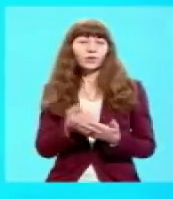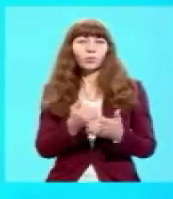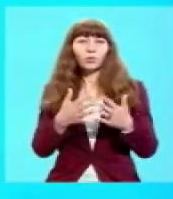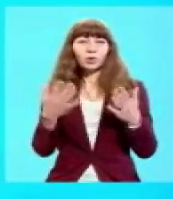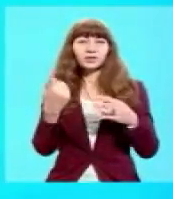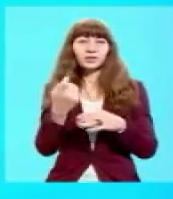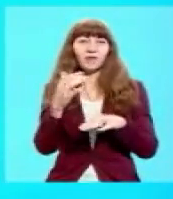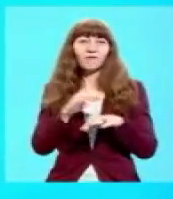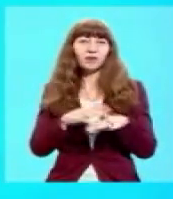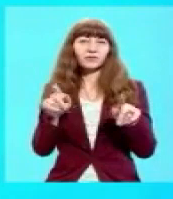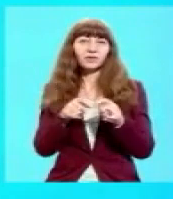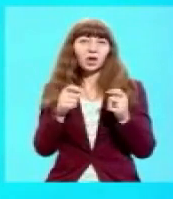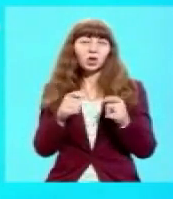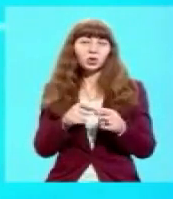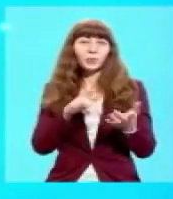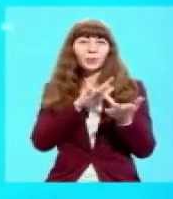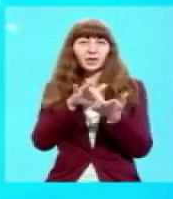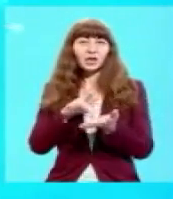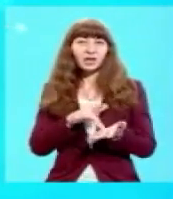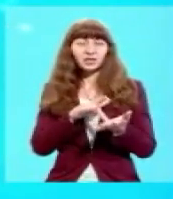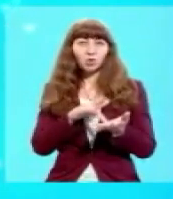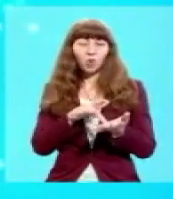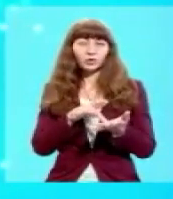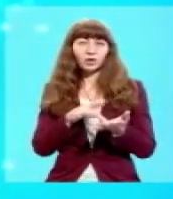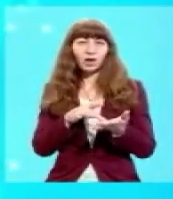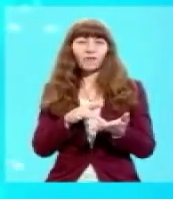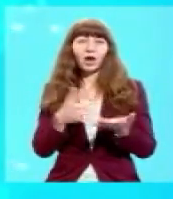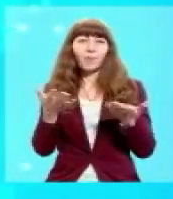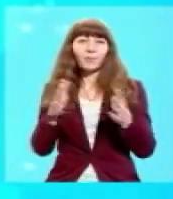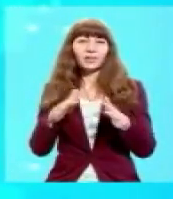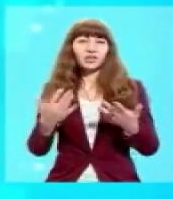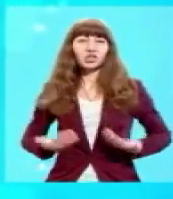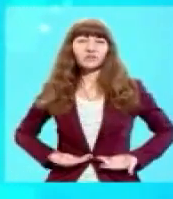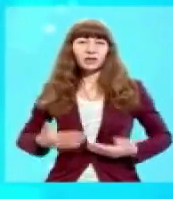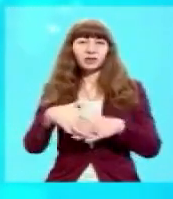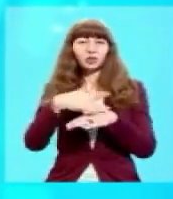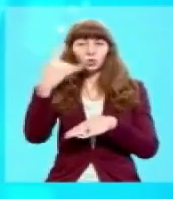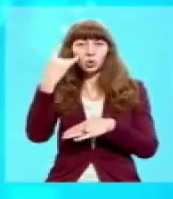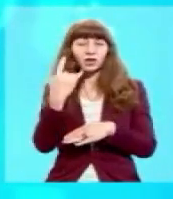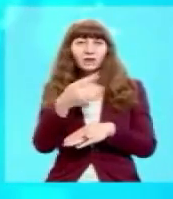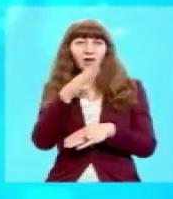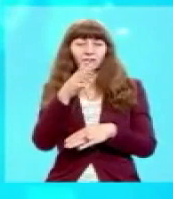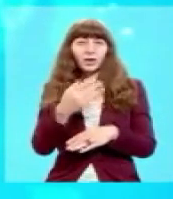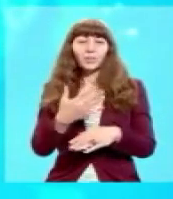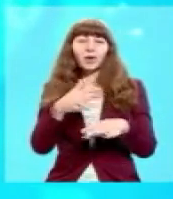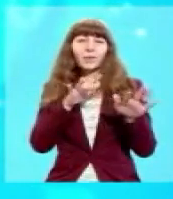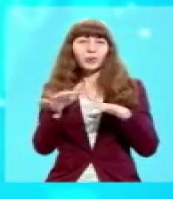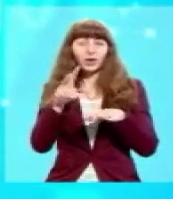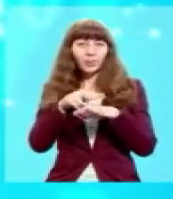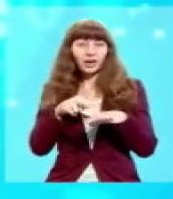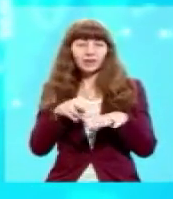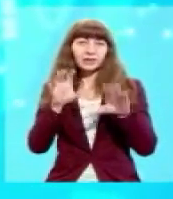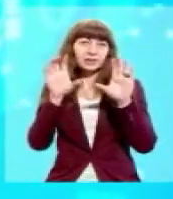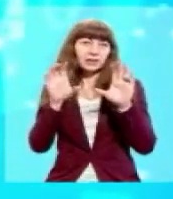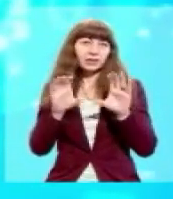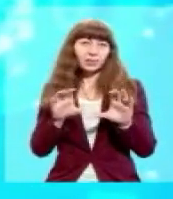заңнамасын бұзу фактілері анықталды. Нелегал 2023 республикалық жедел профилактикалық шарасы өткізілу барысында полиция қызметкерлері